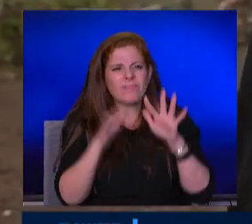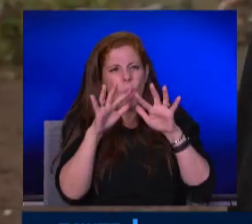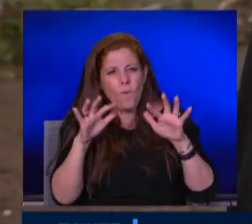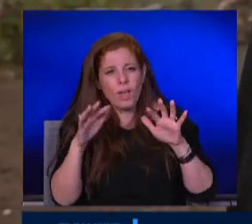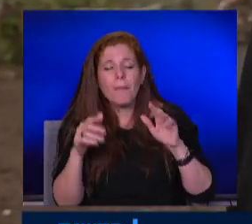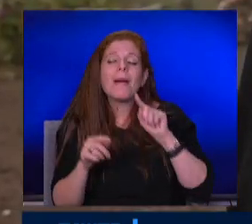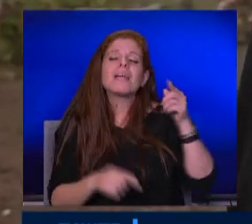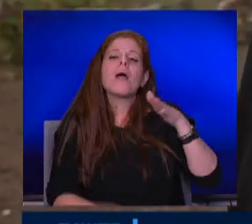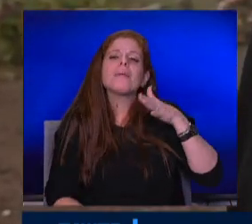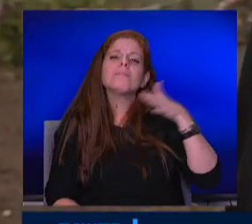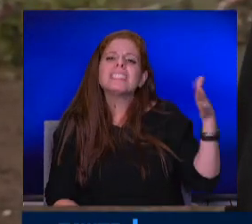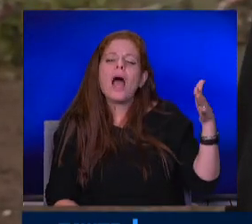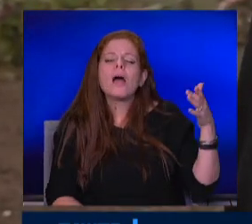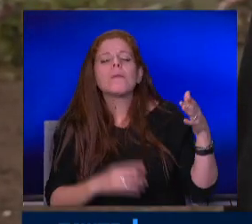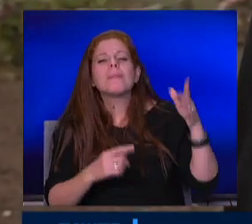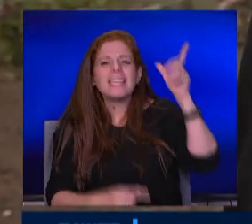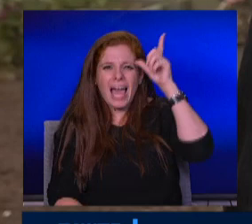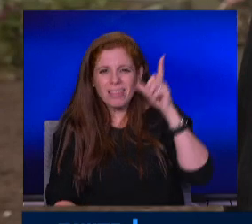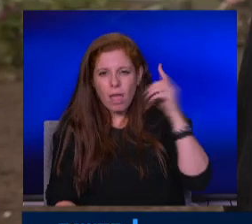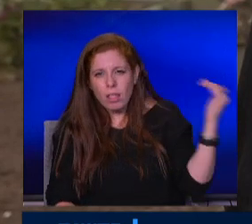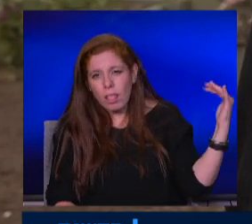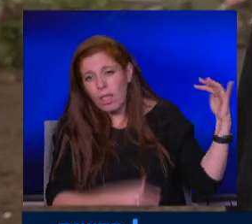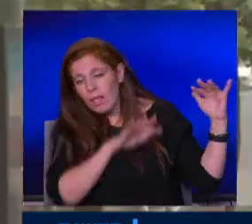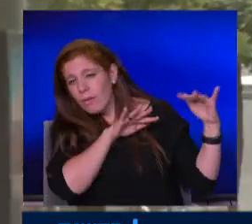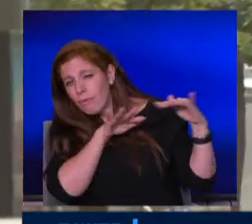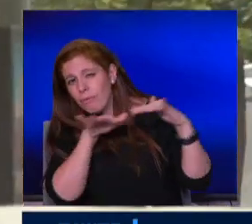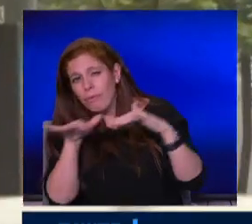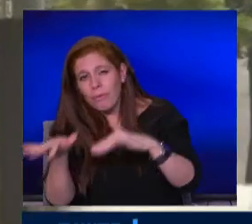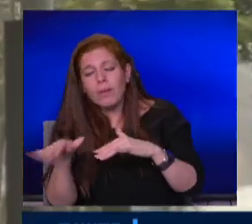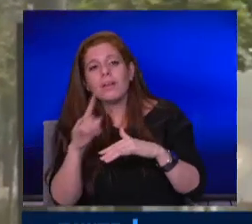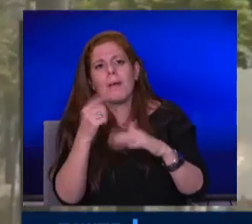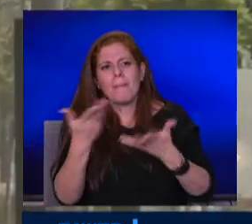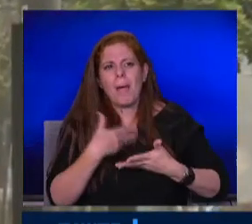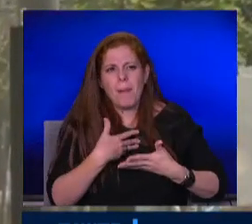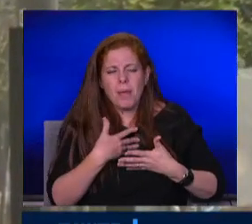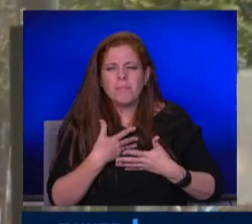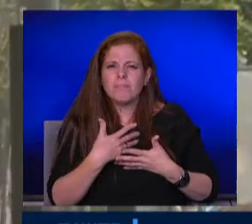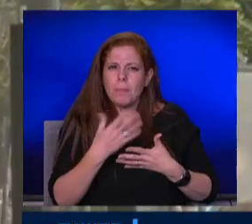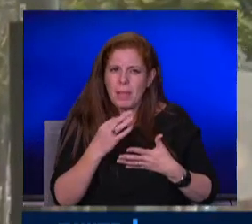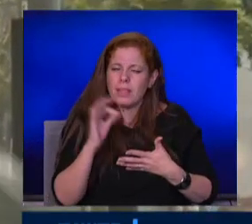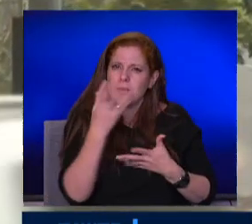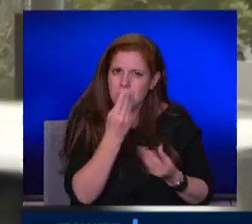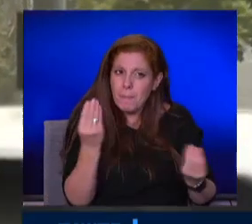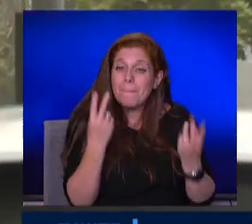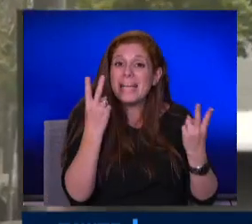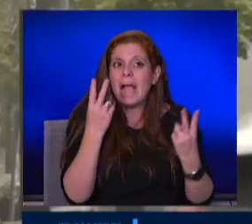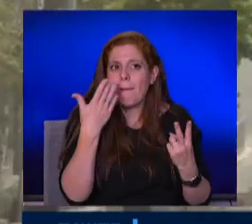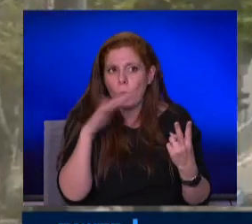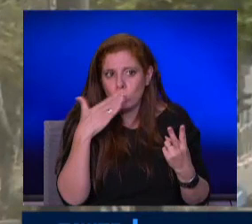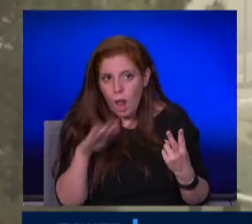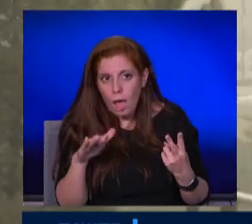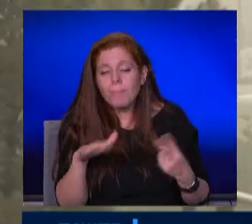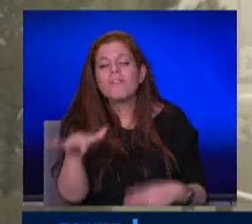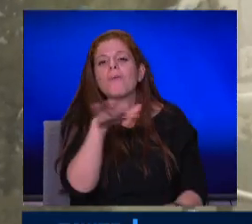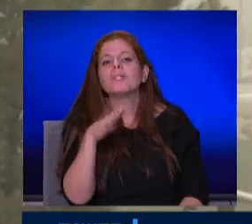ממזרח, מכיוון ירדן. אנחנו מקבלים בשעות האחרונות ריכוזים מאוד גבוהים, בעיקר בירושלים,